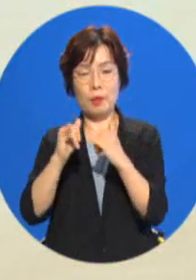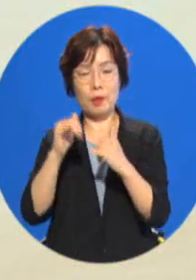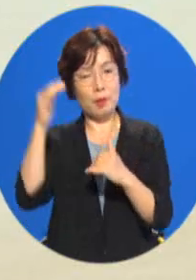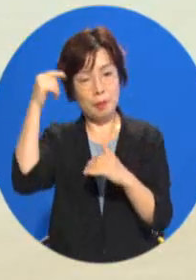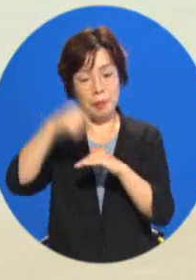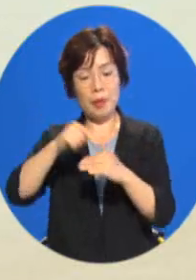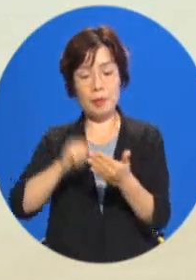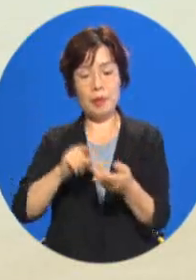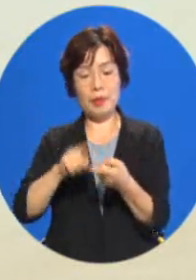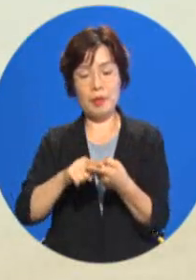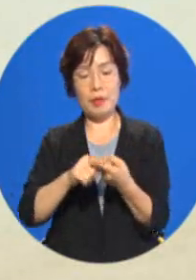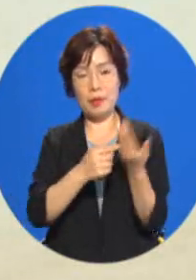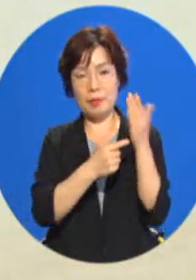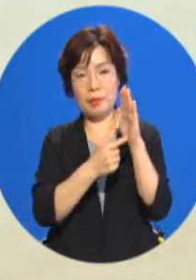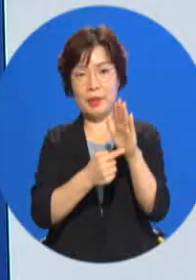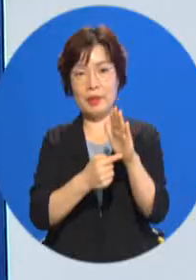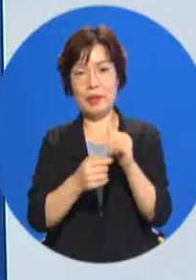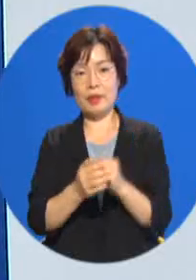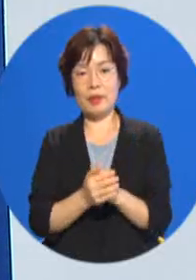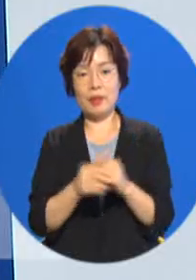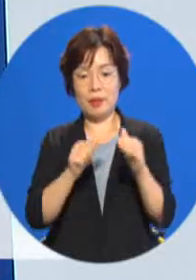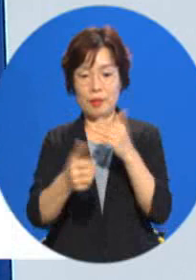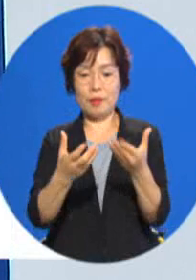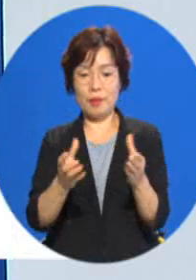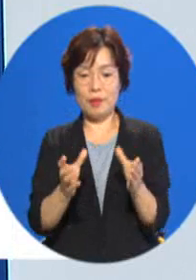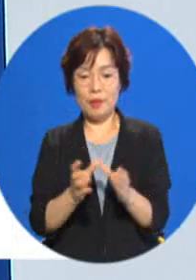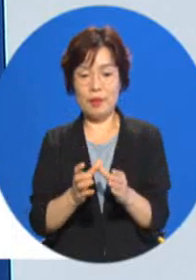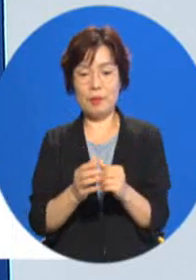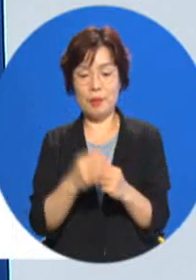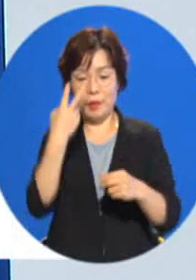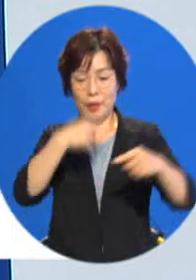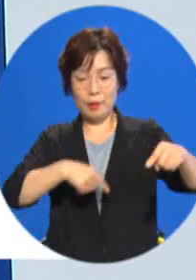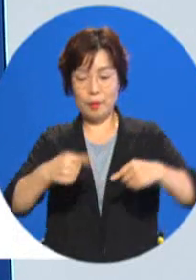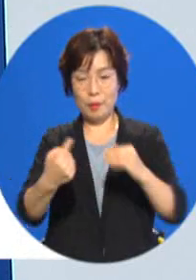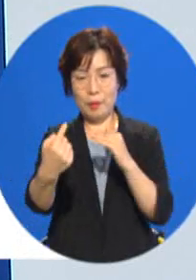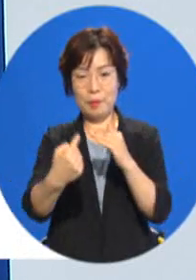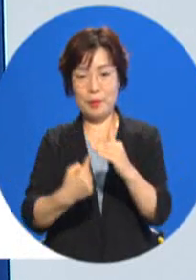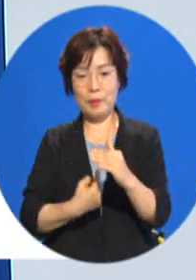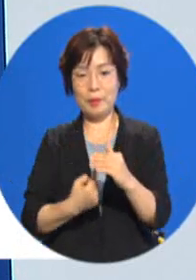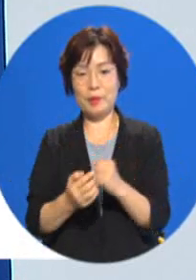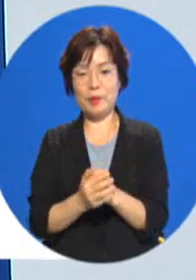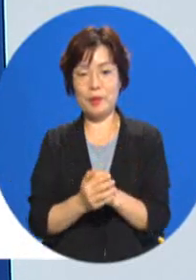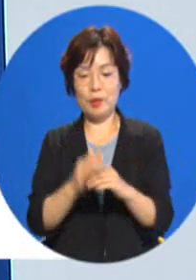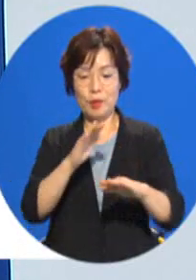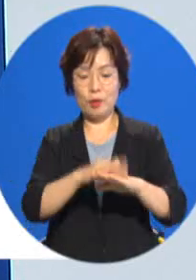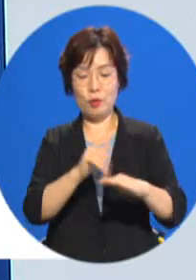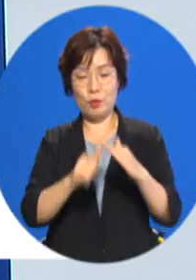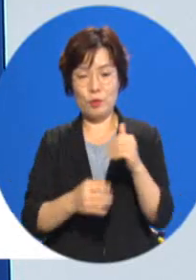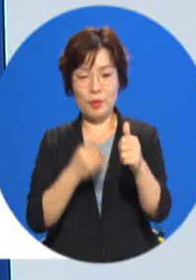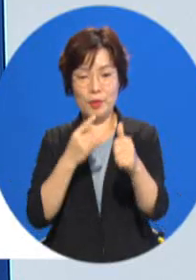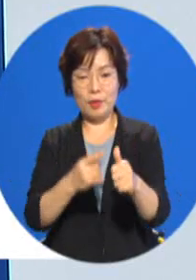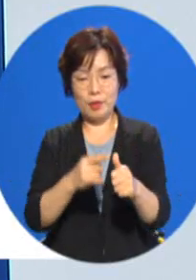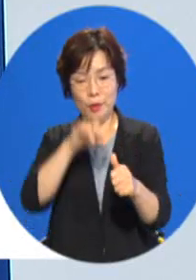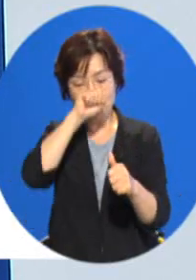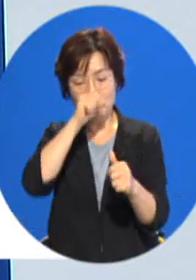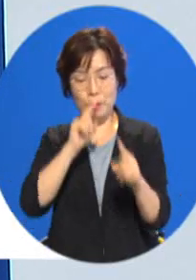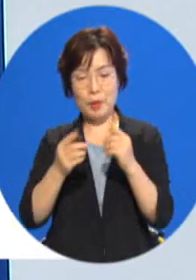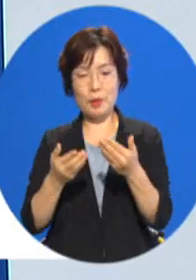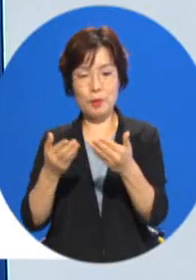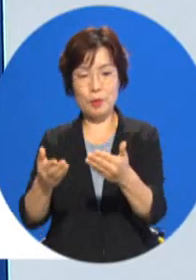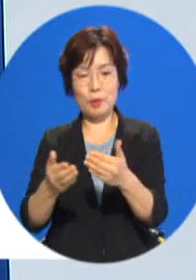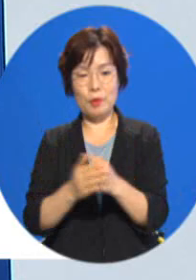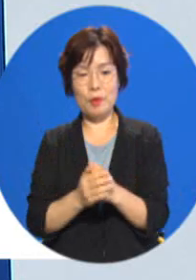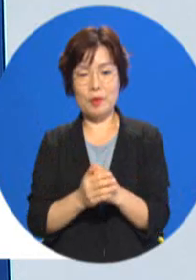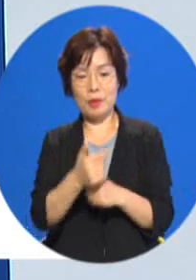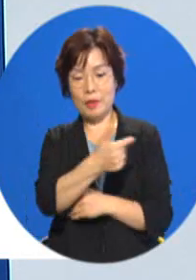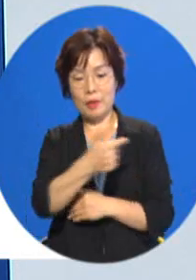마음을 내비쳤습니다. 대표팀 감독님, 정청용 감독님이 저희 학교 오셔가지고 우리 선수들에게 좋은 이야기를 해주셔서 우리